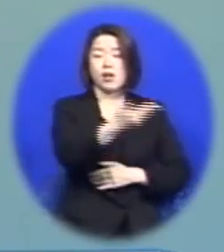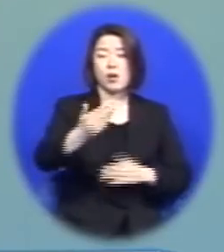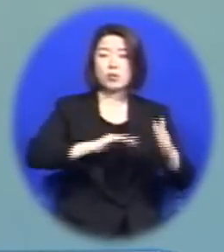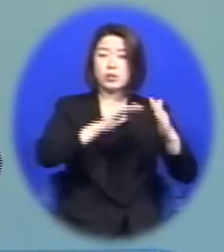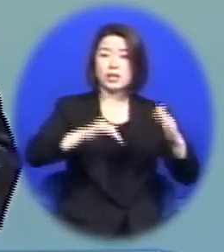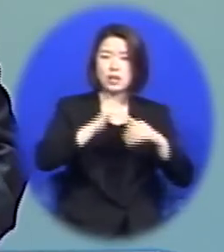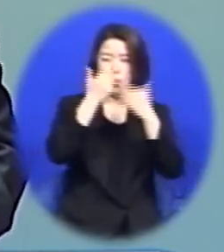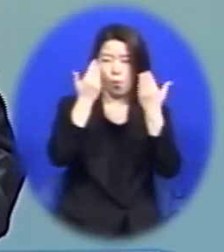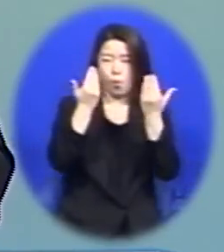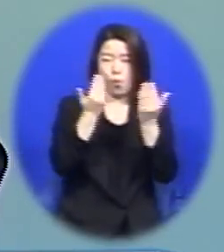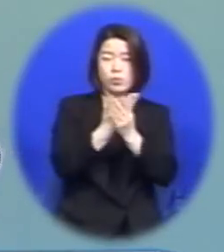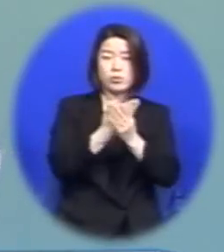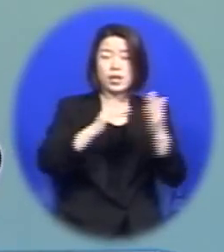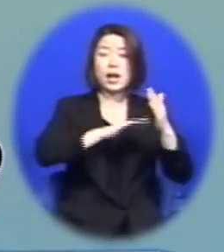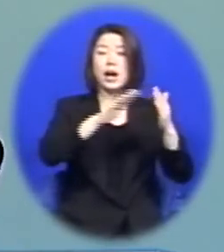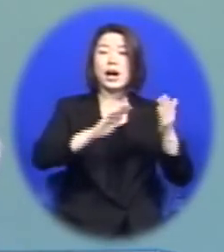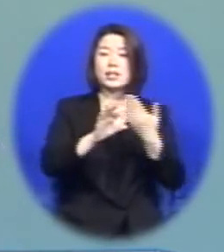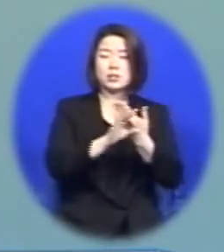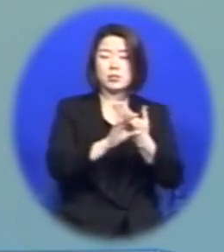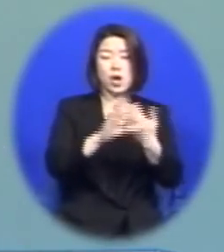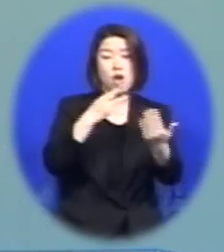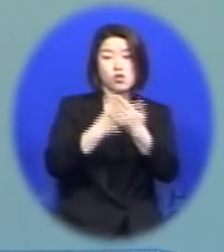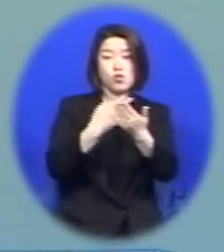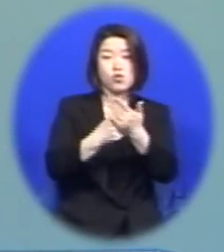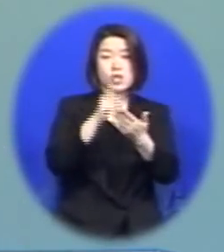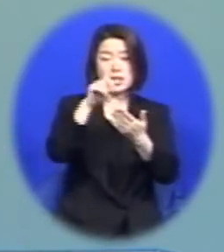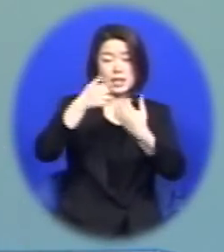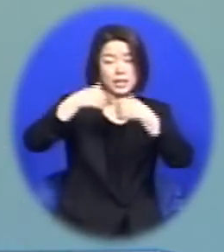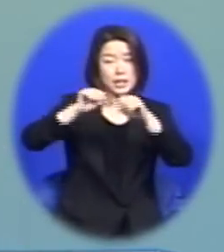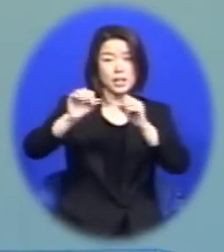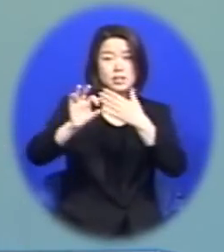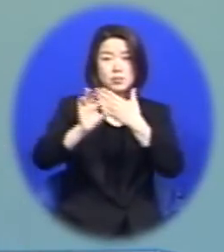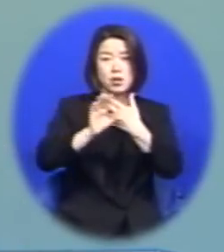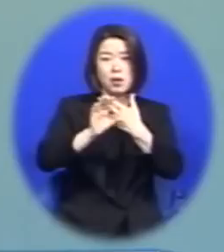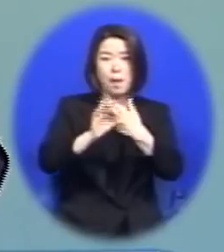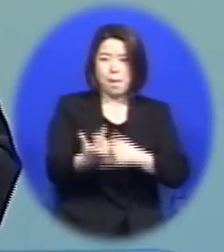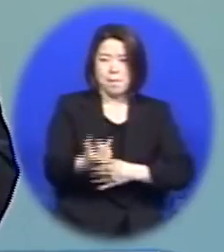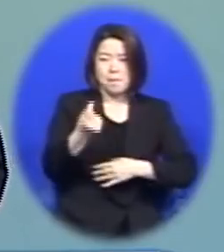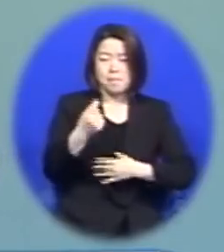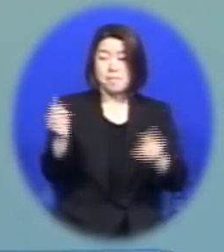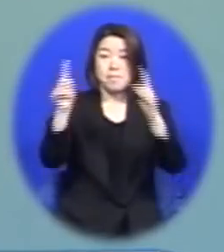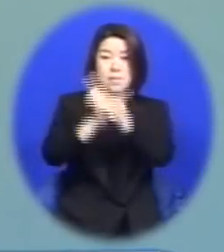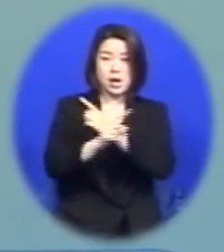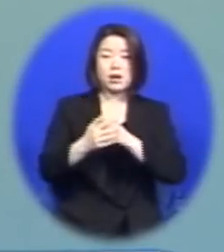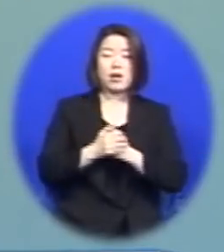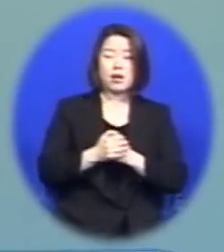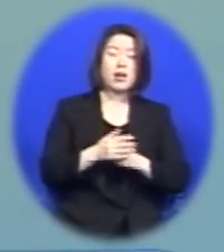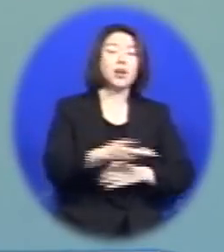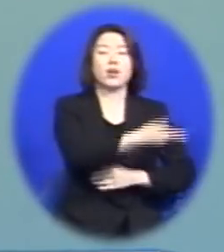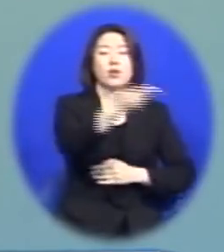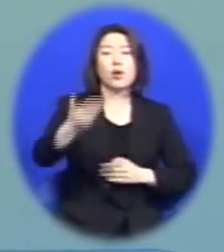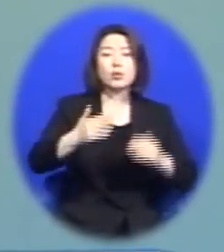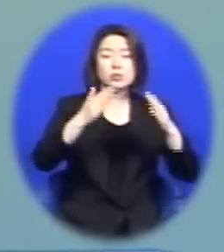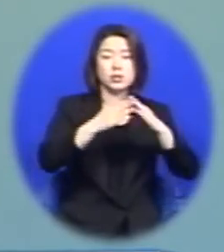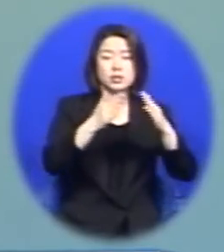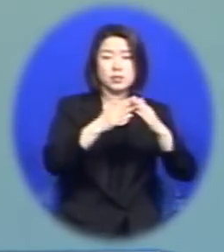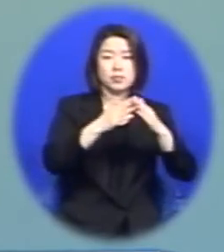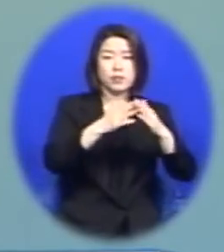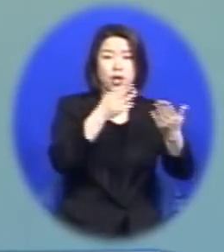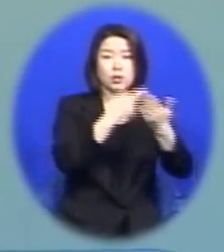온전한 가정이 면 유리 한창 깨지면 금방 가라 앉 너 됩니다 여러분 집에 유리창 깨지면 늦어 씩